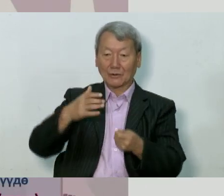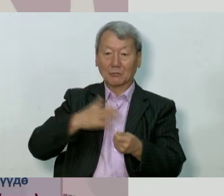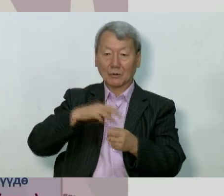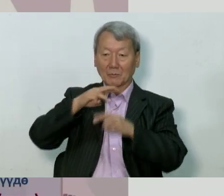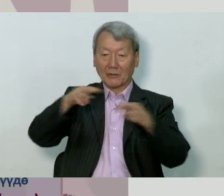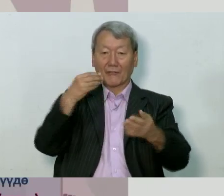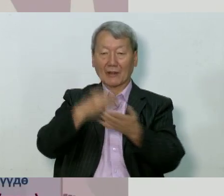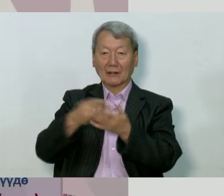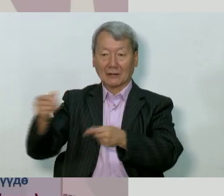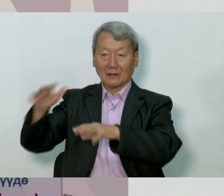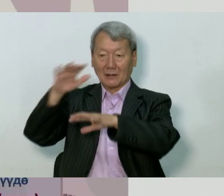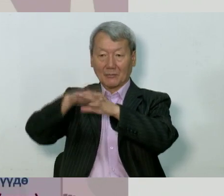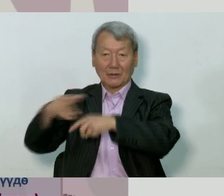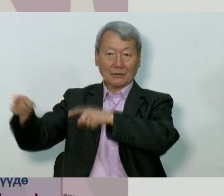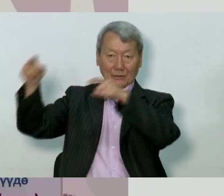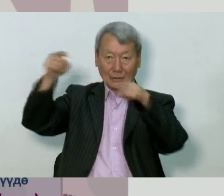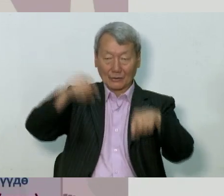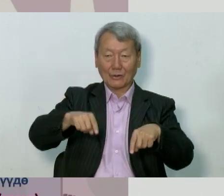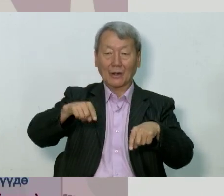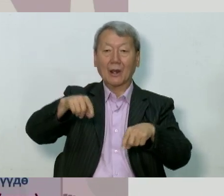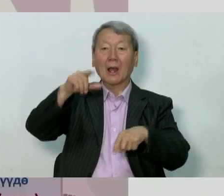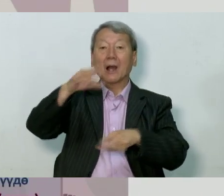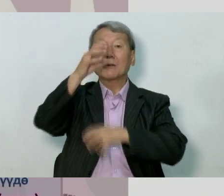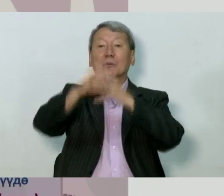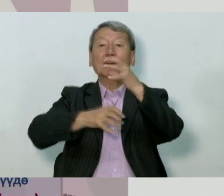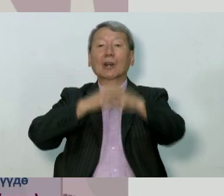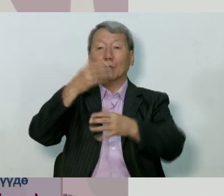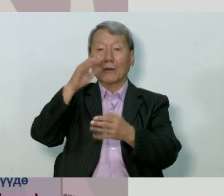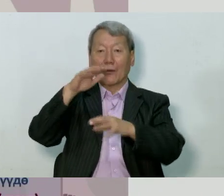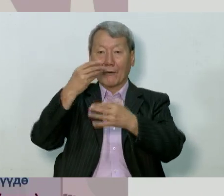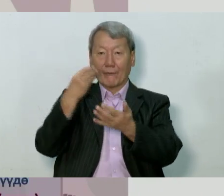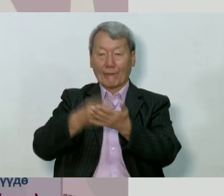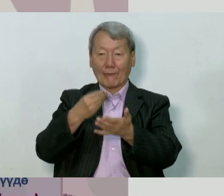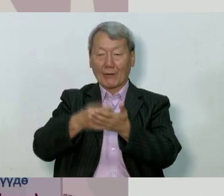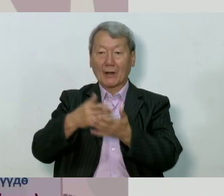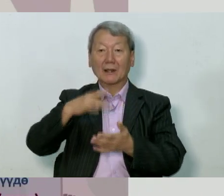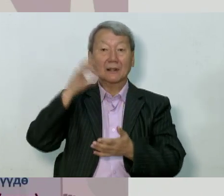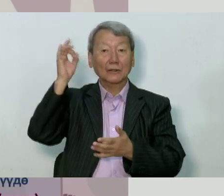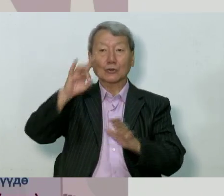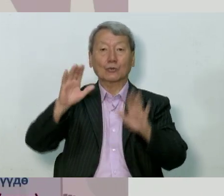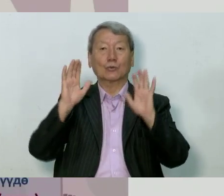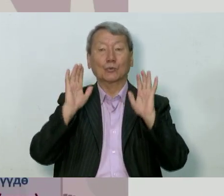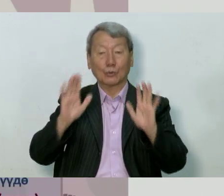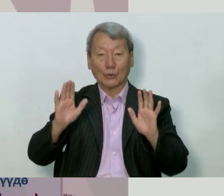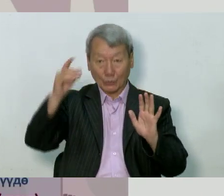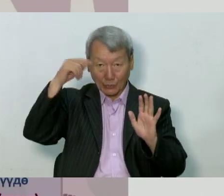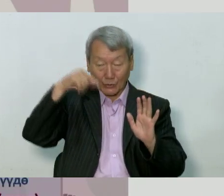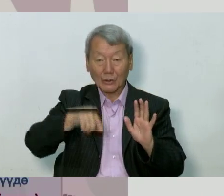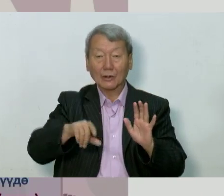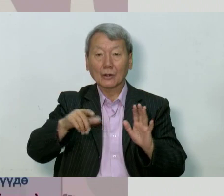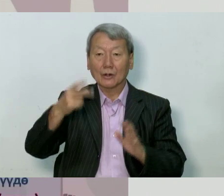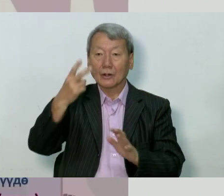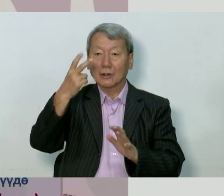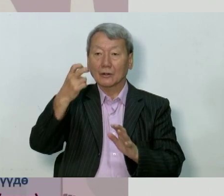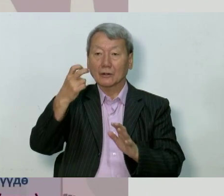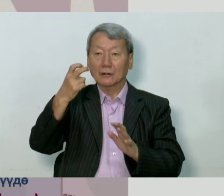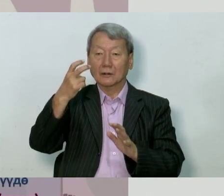түштү. Эл аралык валюта фондунун алкагында Кыргыз Республикасы жалпы суммасы